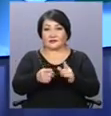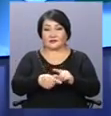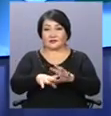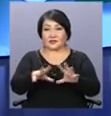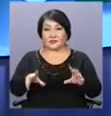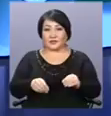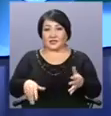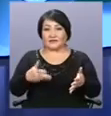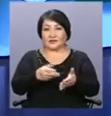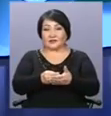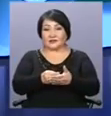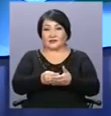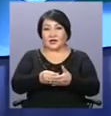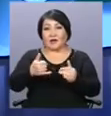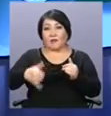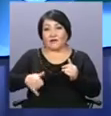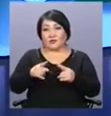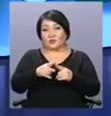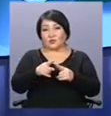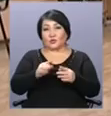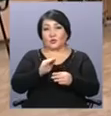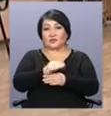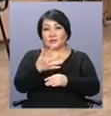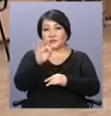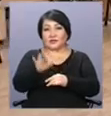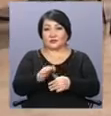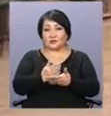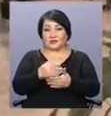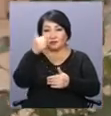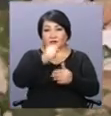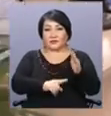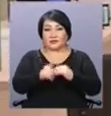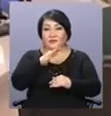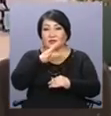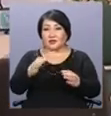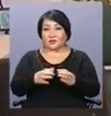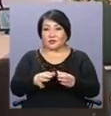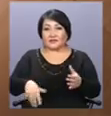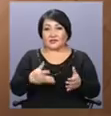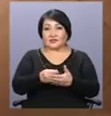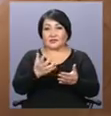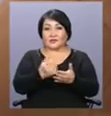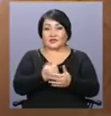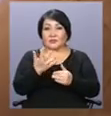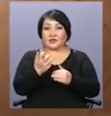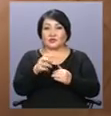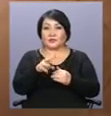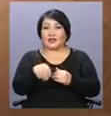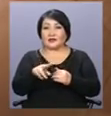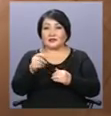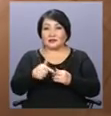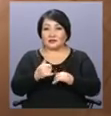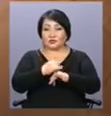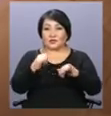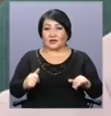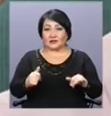инвест портфельде олардың үлесі 5% құрап отыр. Жыл басынан бері қордың инвестициялық табысы 500 миллиард теңгеге жуықтаған.